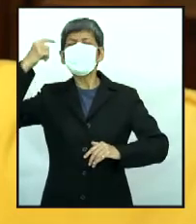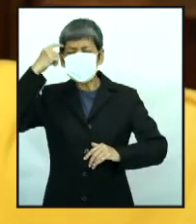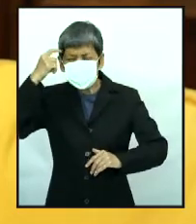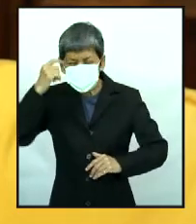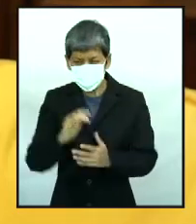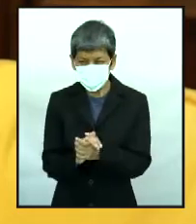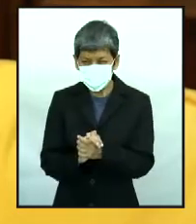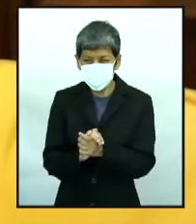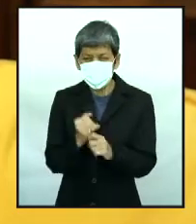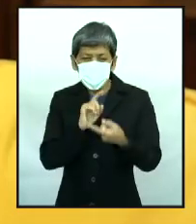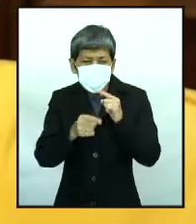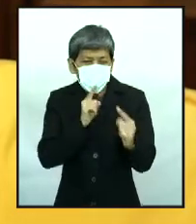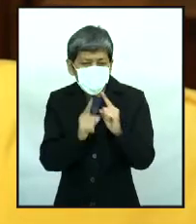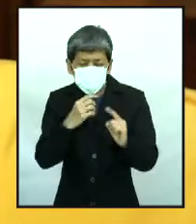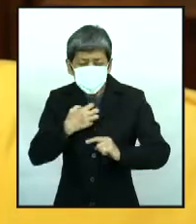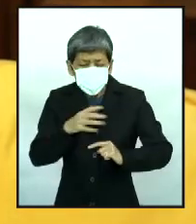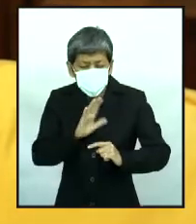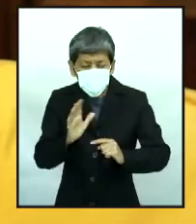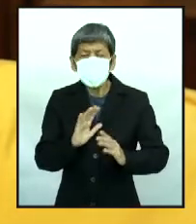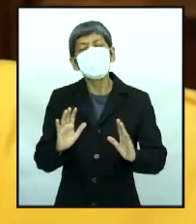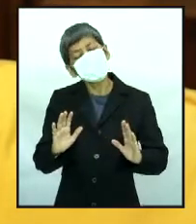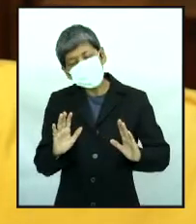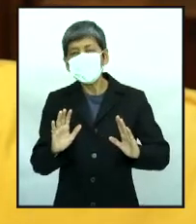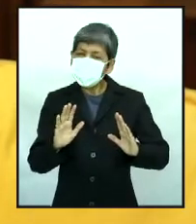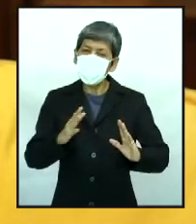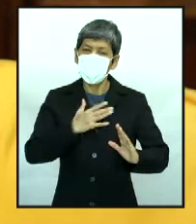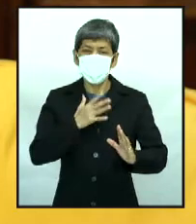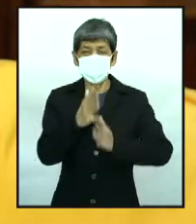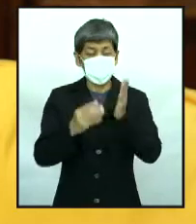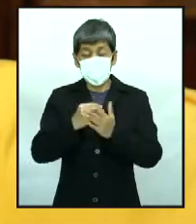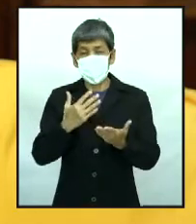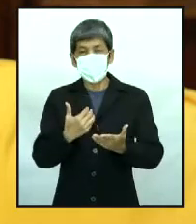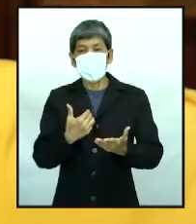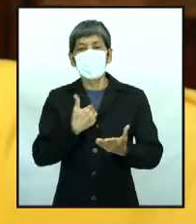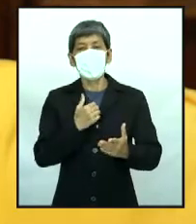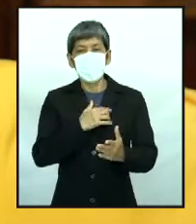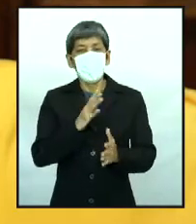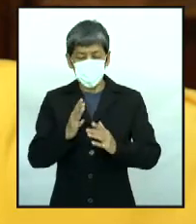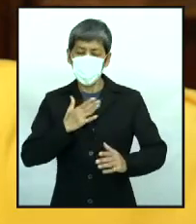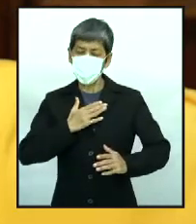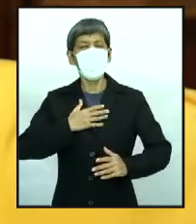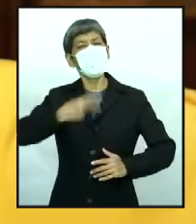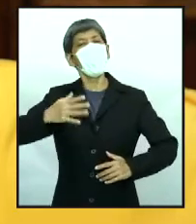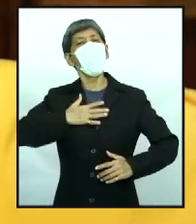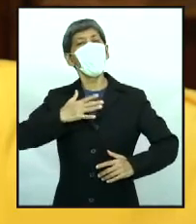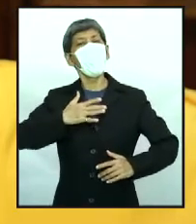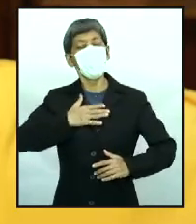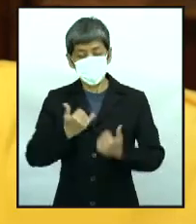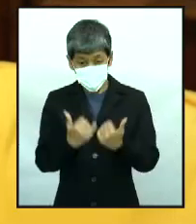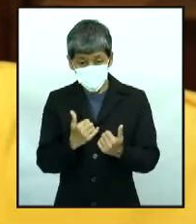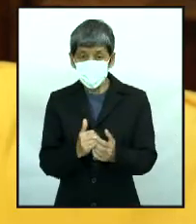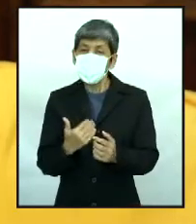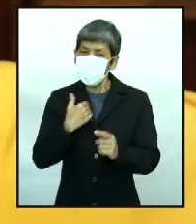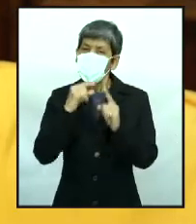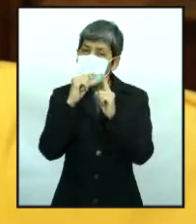ขาคงไม่อยากให้เราคุยกับเพื่อนเขามั้งก็เลยไม่ได้เรียนภาษามือแล้วเราก็ติดที่เรามีภาษาของเราเองตอนนี้แม้กระทั่งบ